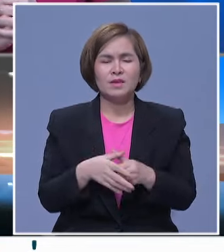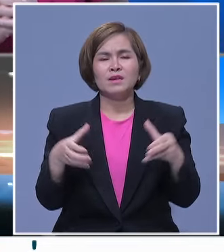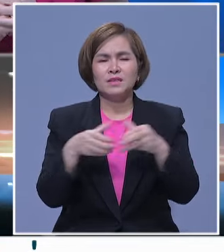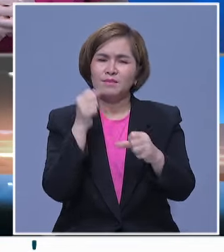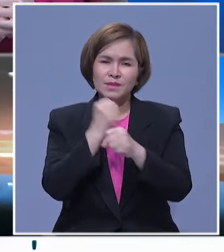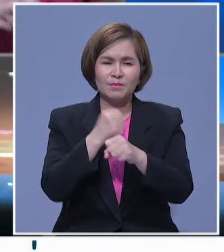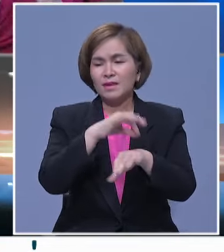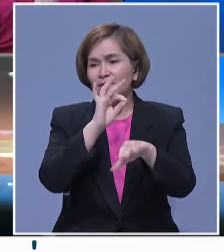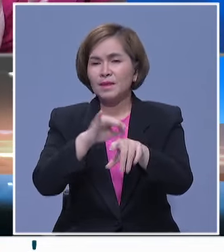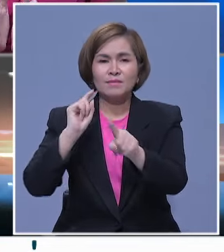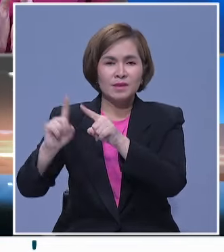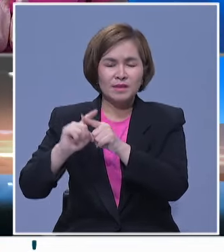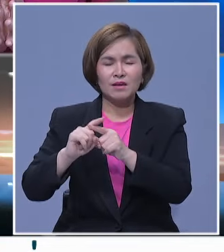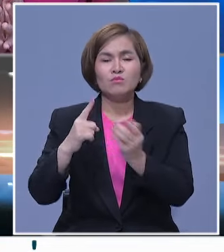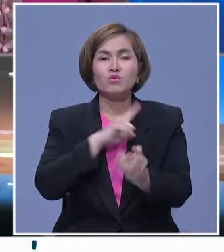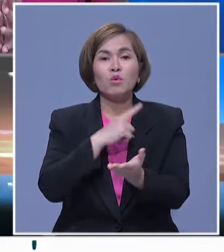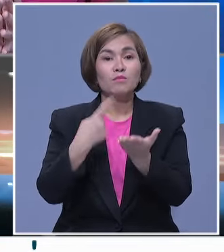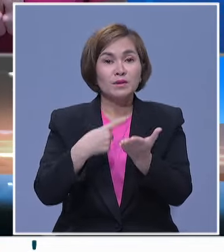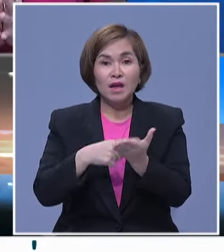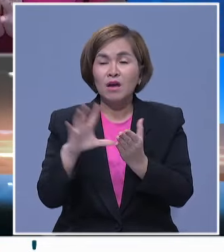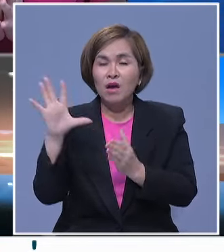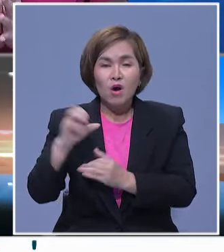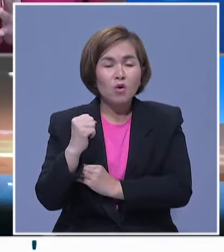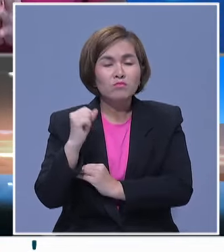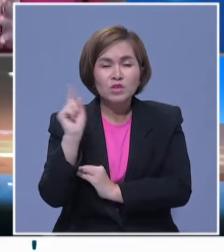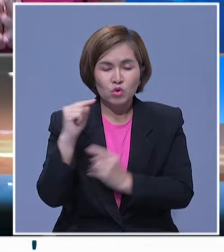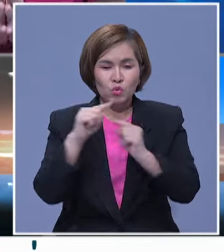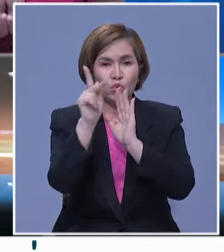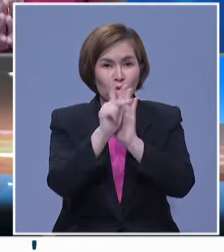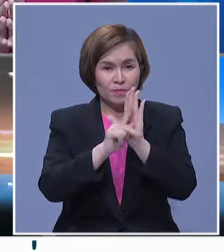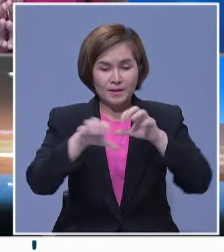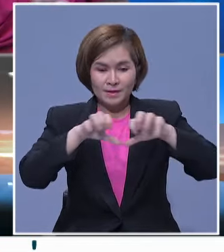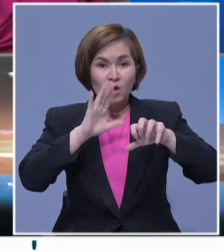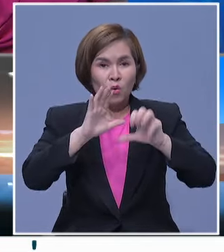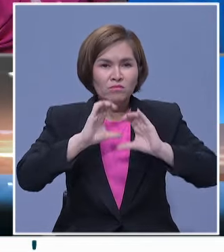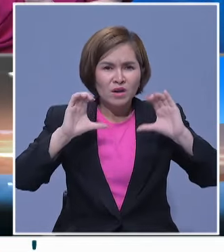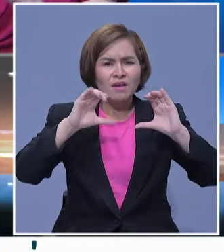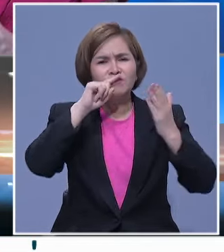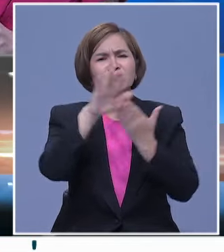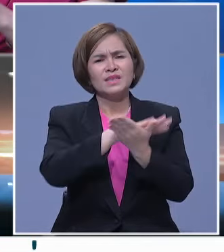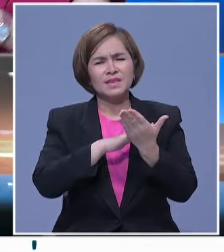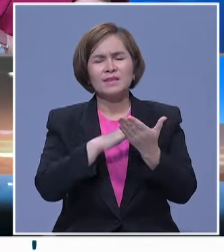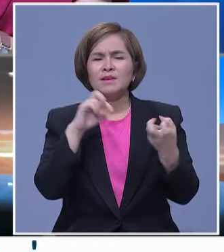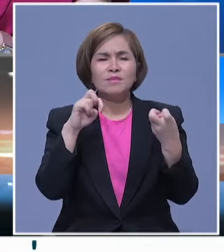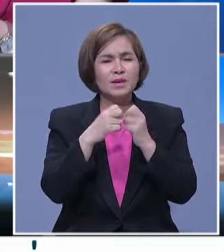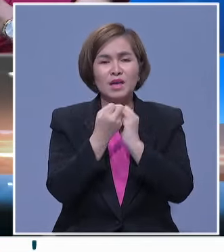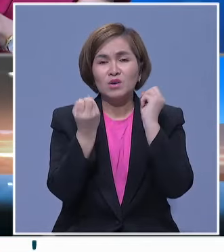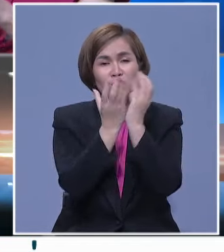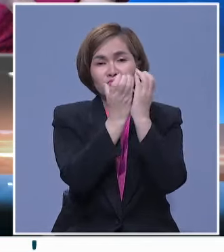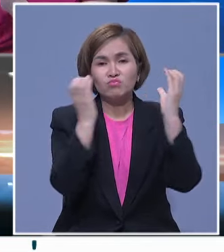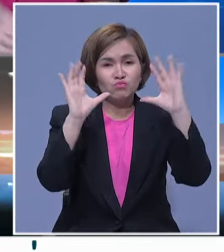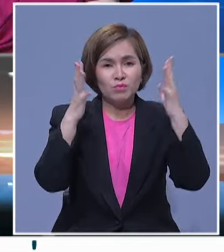งานหรือว่าตำแหน่งต่างๆทางที่ปรึกษาจะอาศัยเรื่องของกฎหมายบริหารราชการแผ่นดินเท่ากับว่าไม่ได้อิงกับรัฐธรรมนูญ